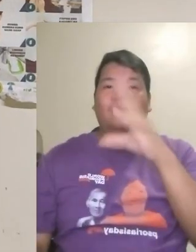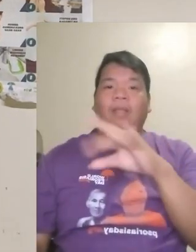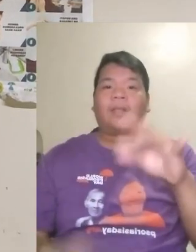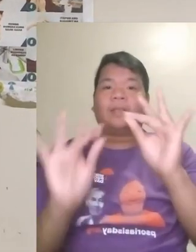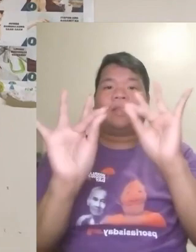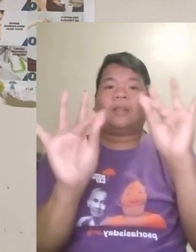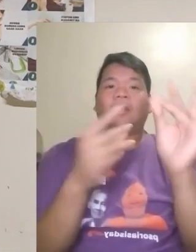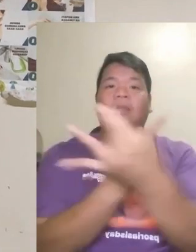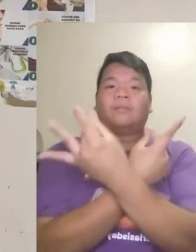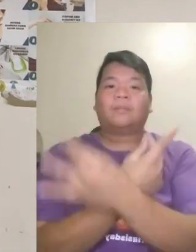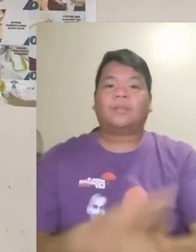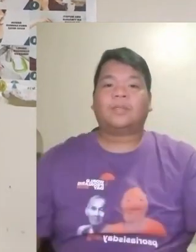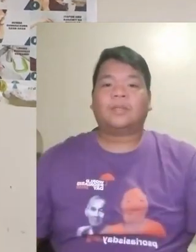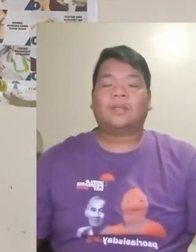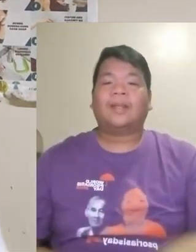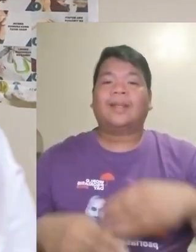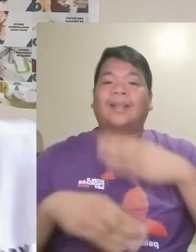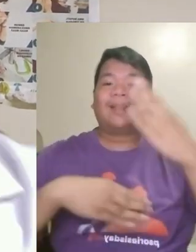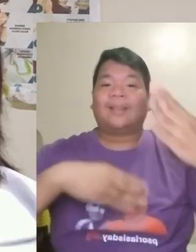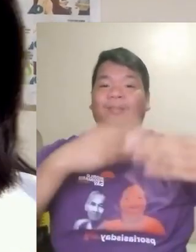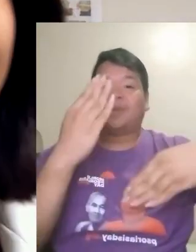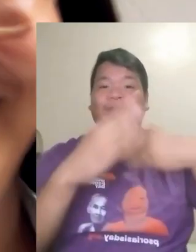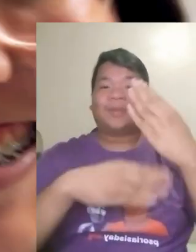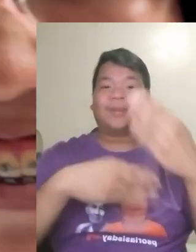At libre ang laboratorio.